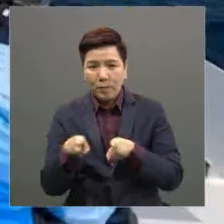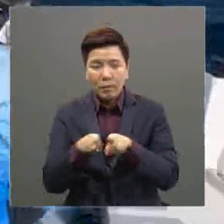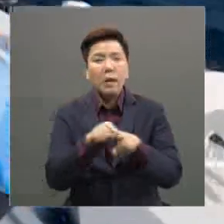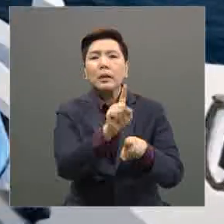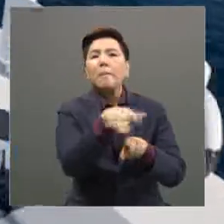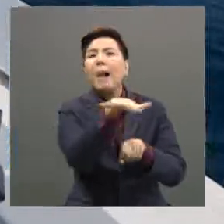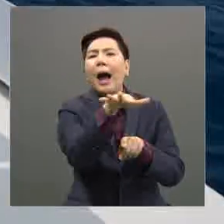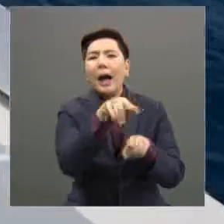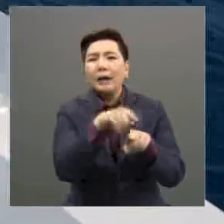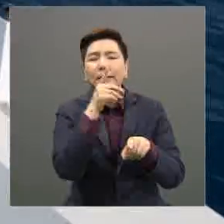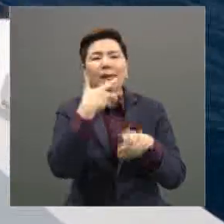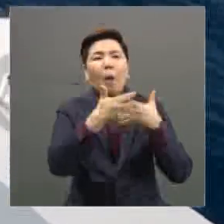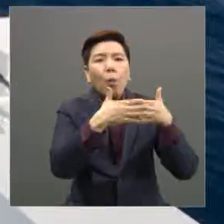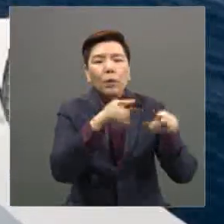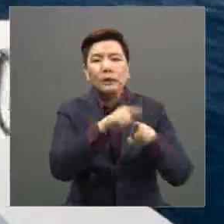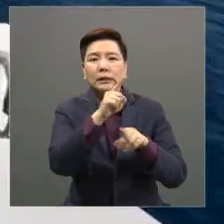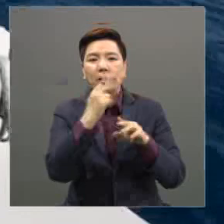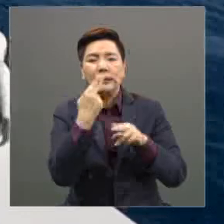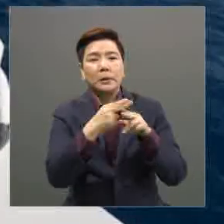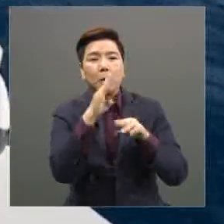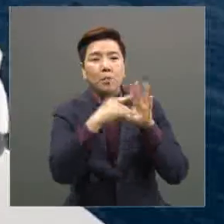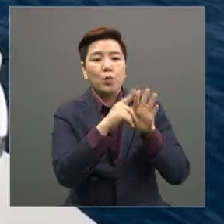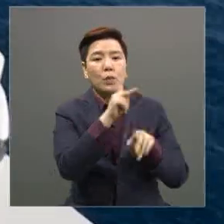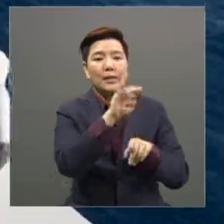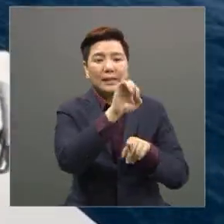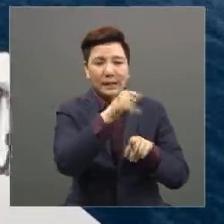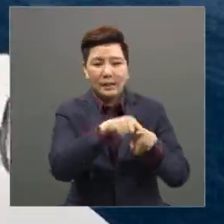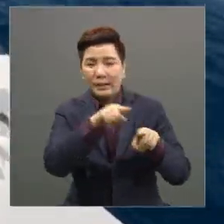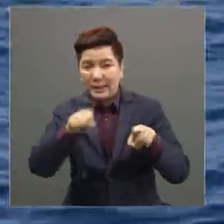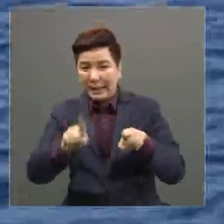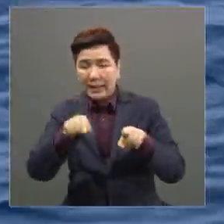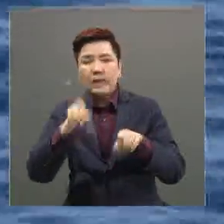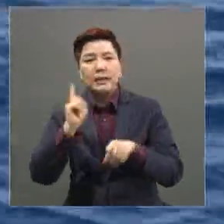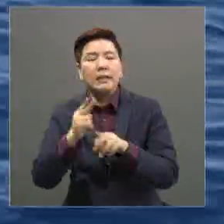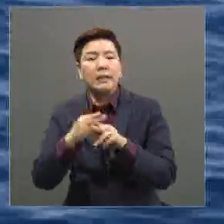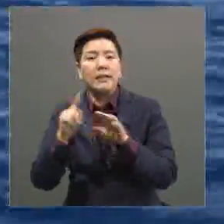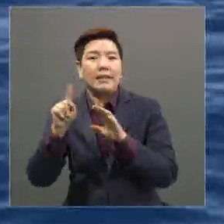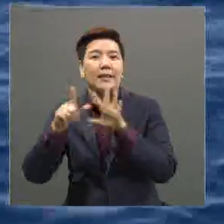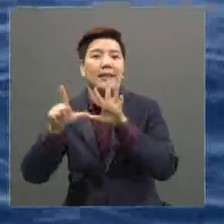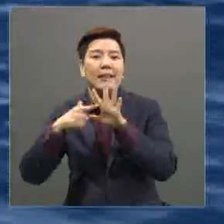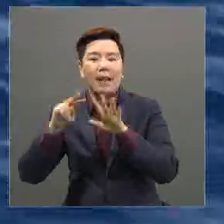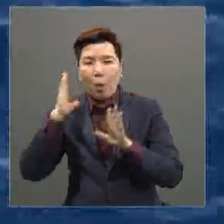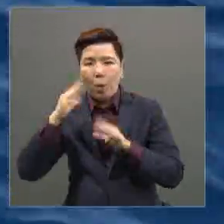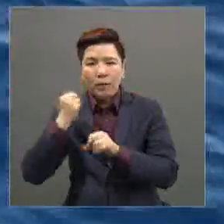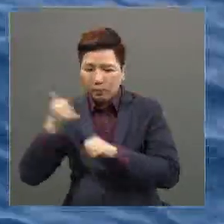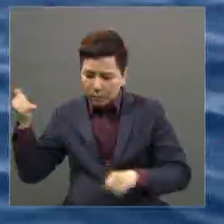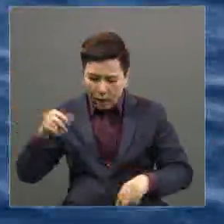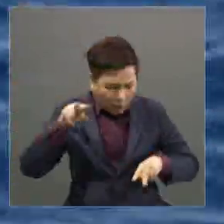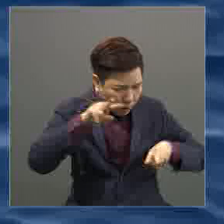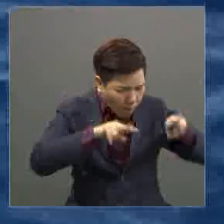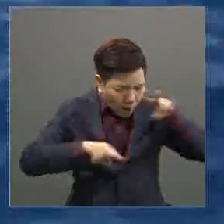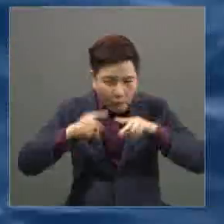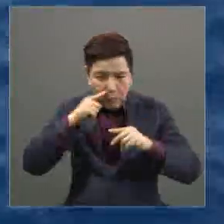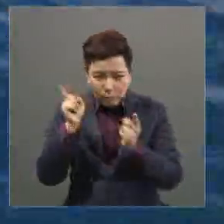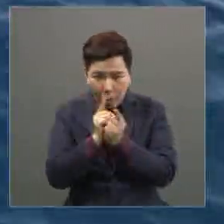ปกติไม่ใช่เผือกตั้งชื่อว่าน้องบูกินะครับหลังจากนั้นทางกรมทรัพยากรทางทะเลและชายฝั่งก็ส่งเจ้าหน้าที่ไปสำรวจก็เจอ